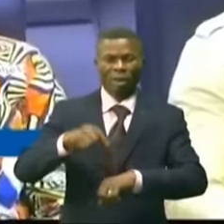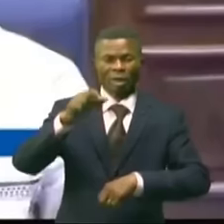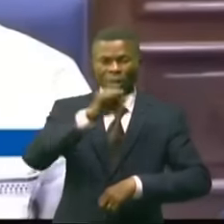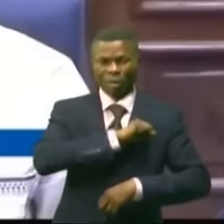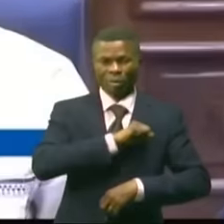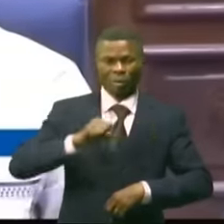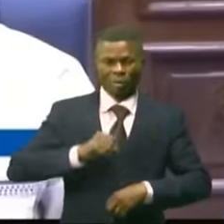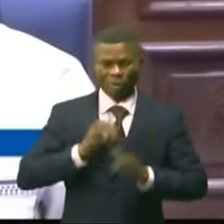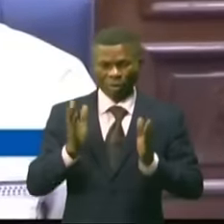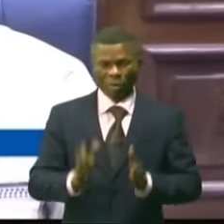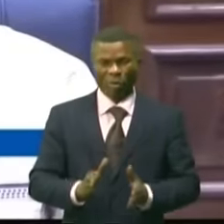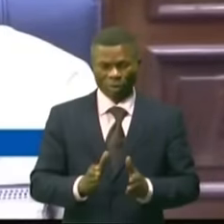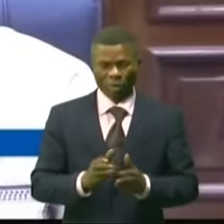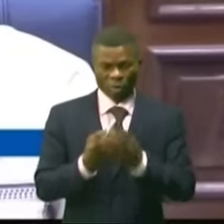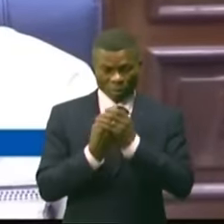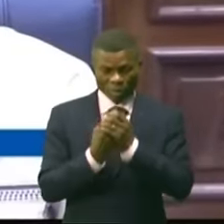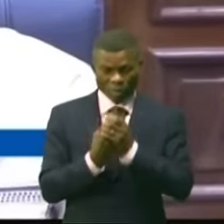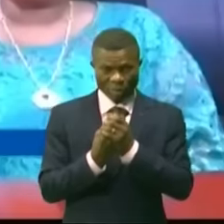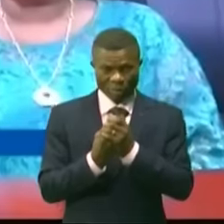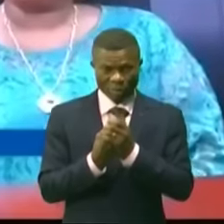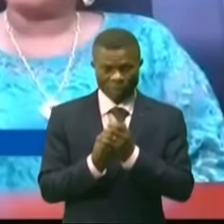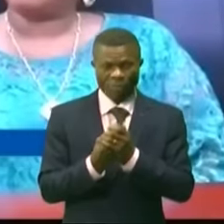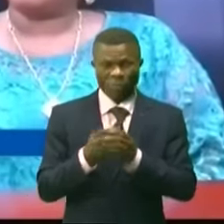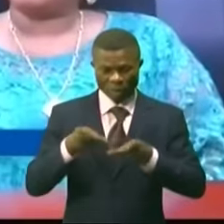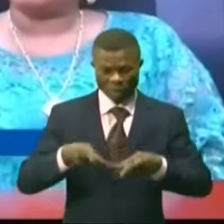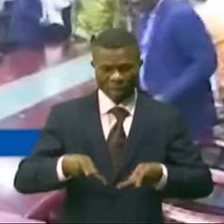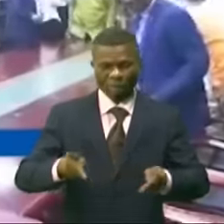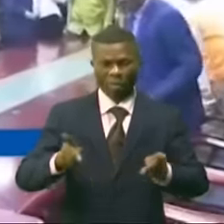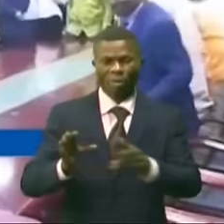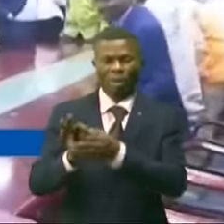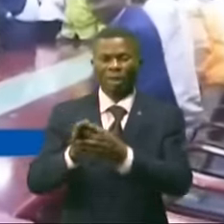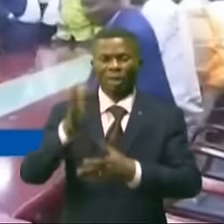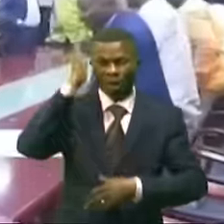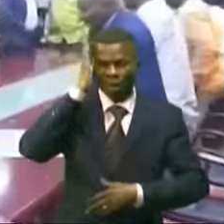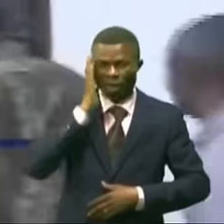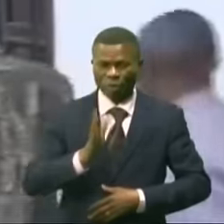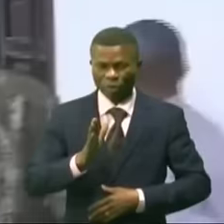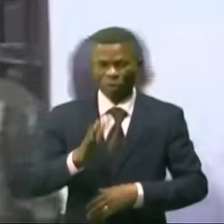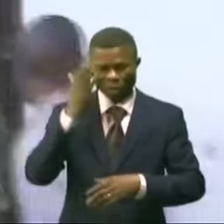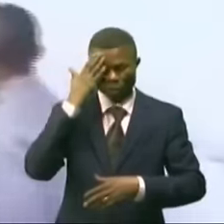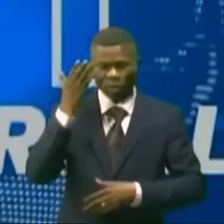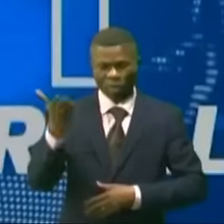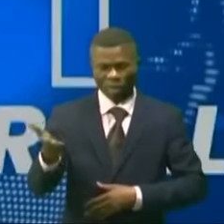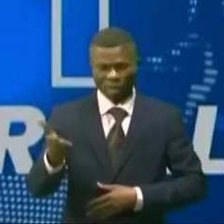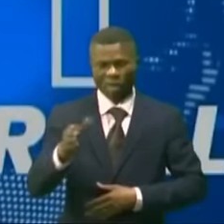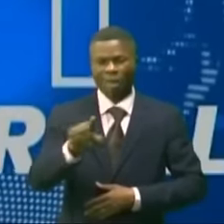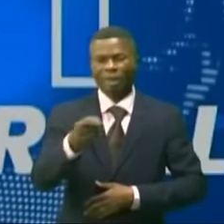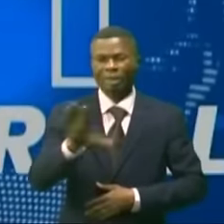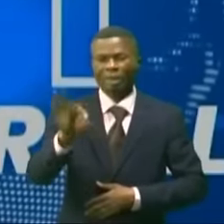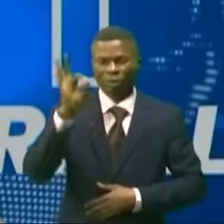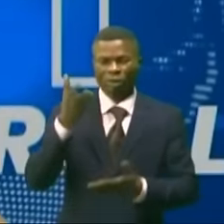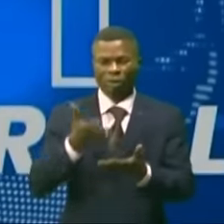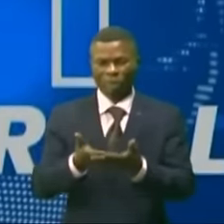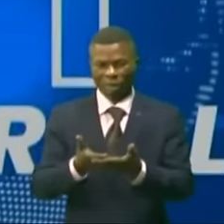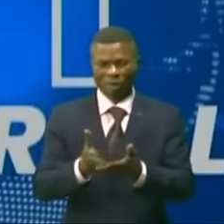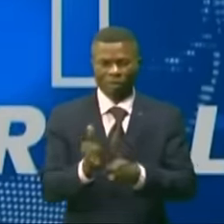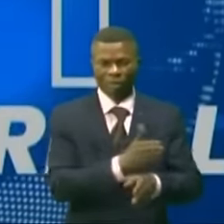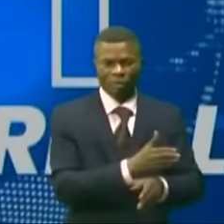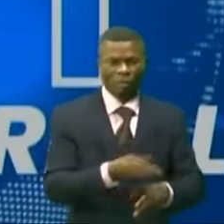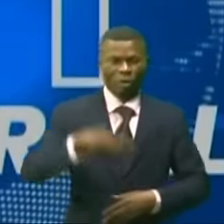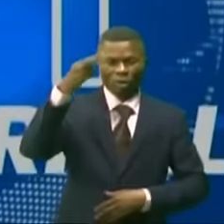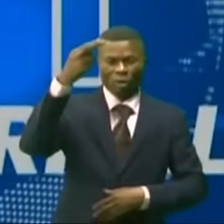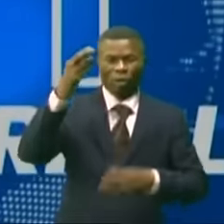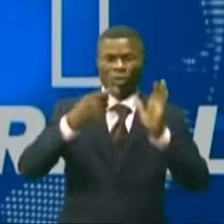Sénat et dans quelques jours le ticket de l'union sacrée sera connu le haut